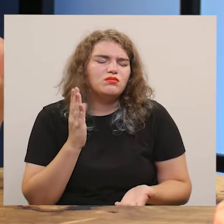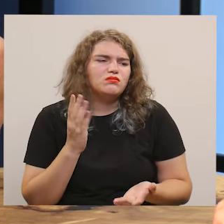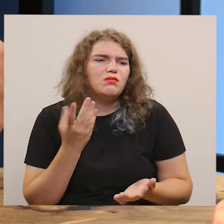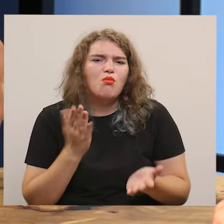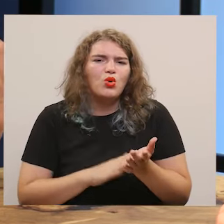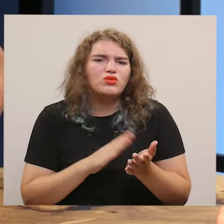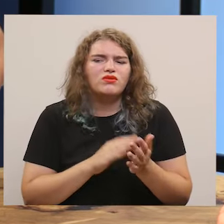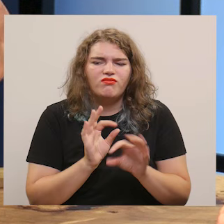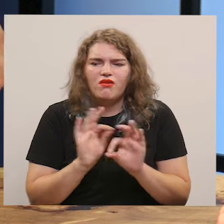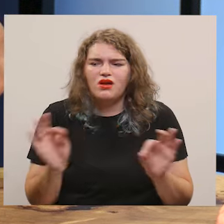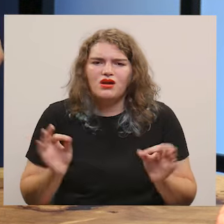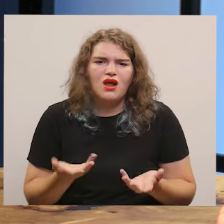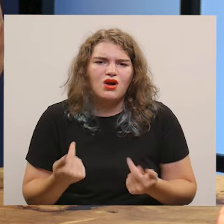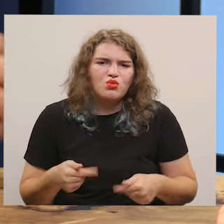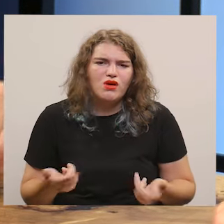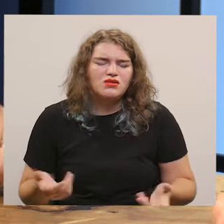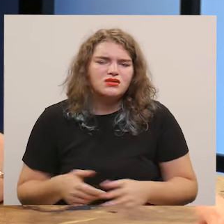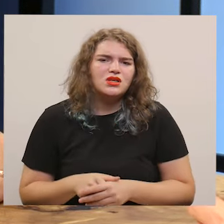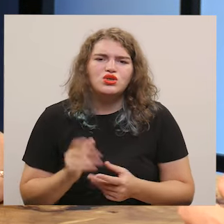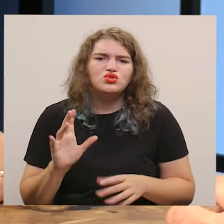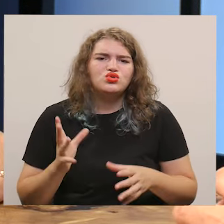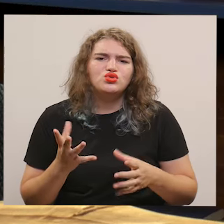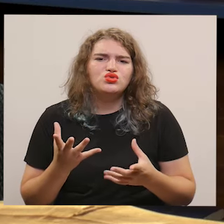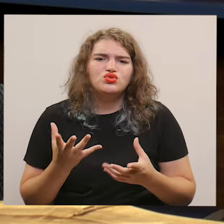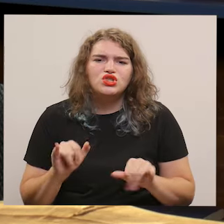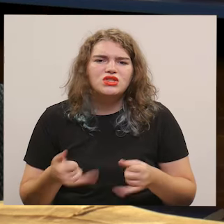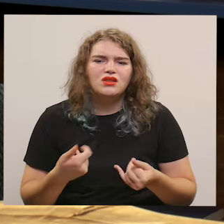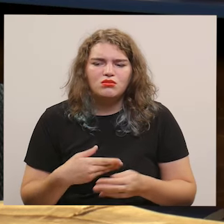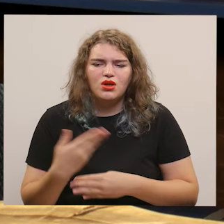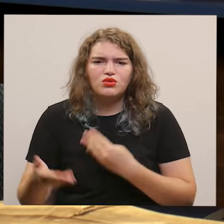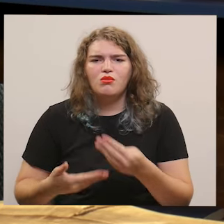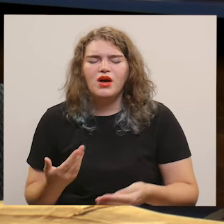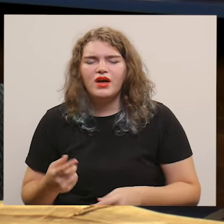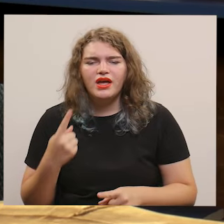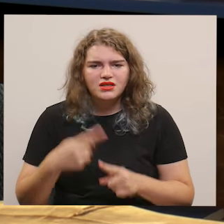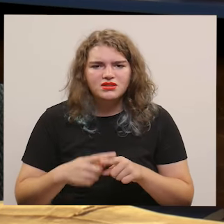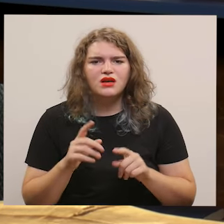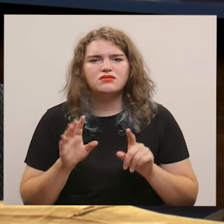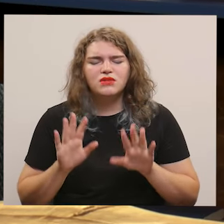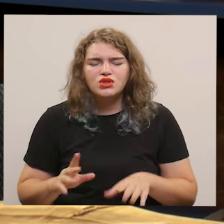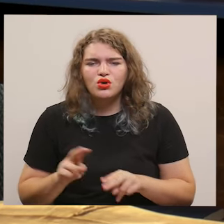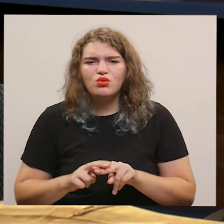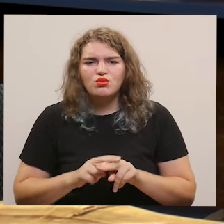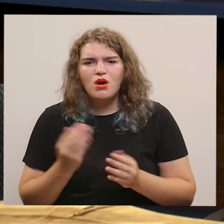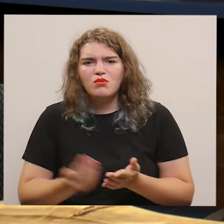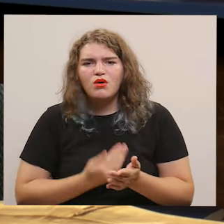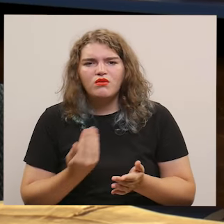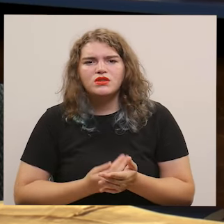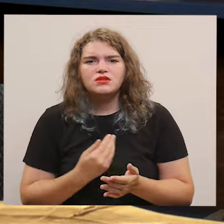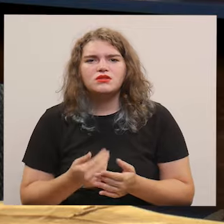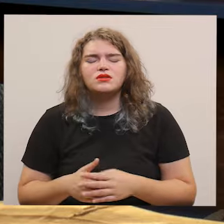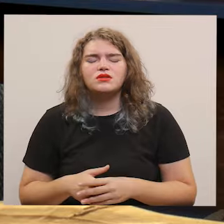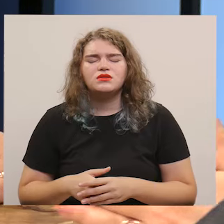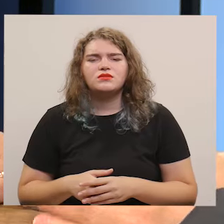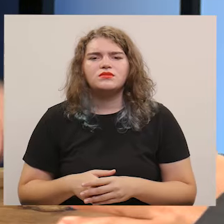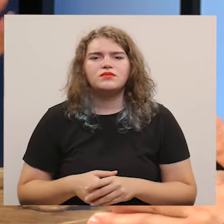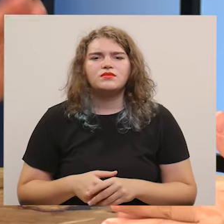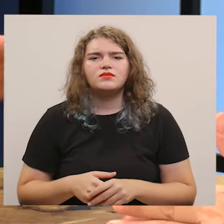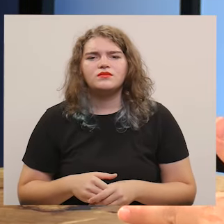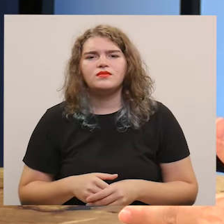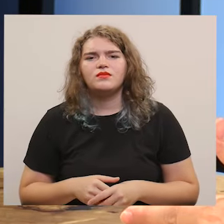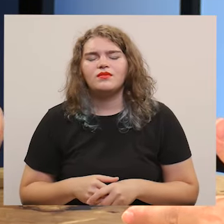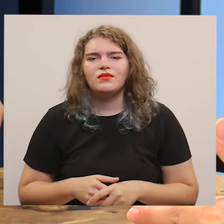ieșit? Ce s-a întâmplat în acel punct? Exact așa cum am început să povestesc și scuze că am deviat.